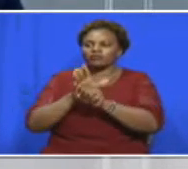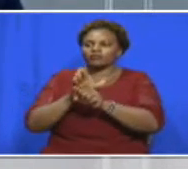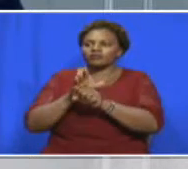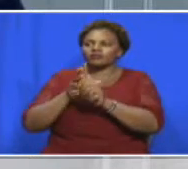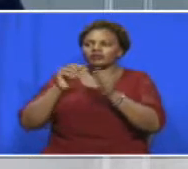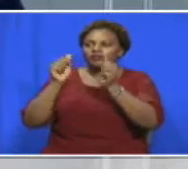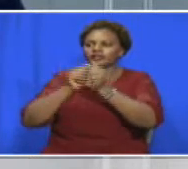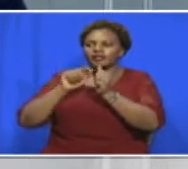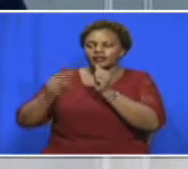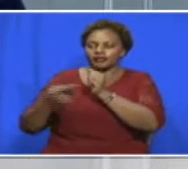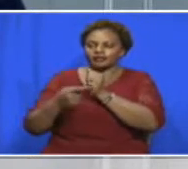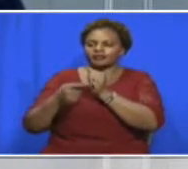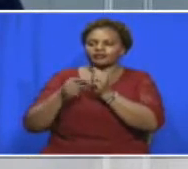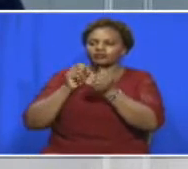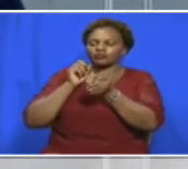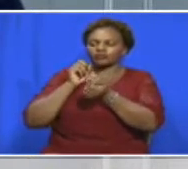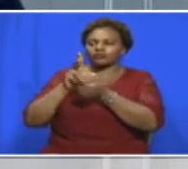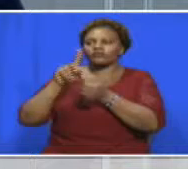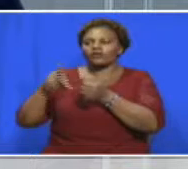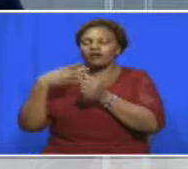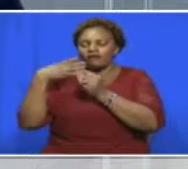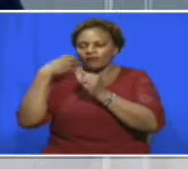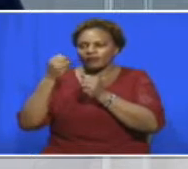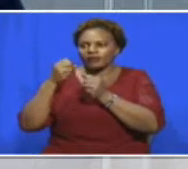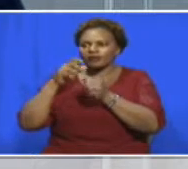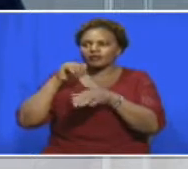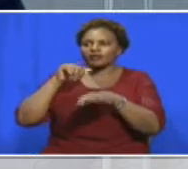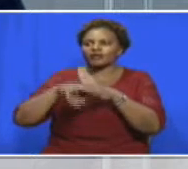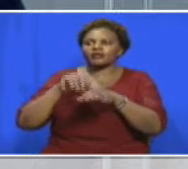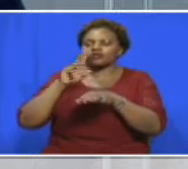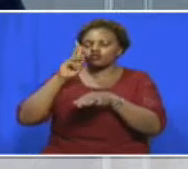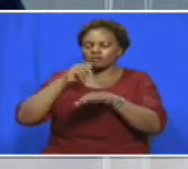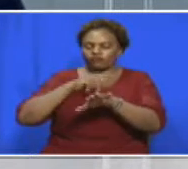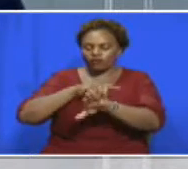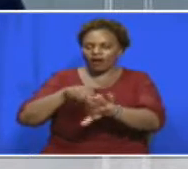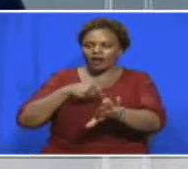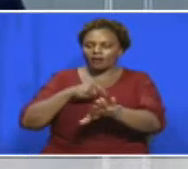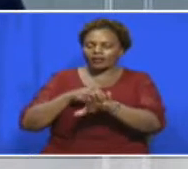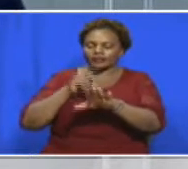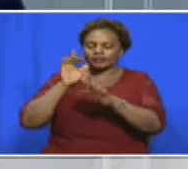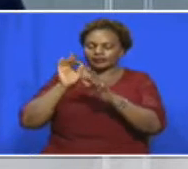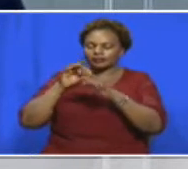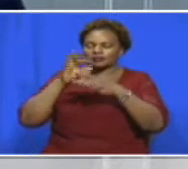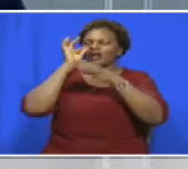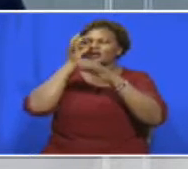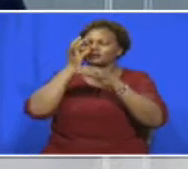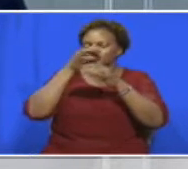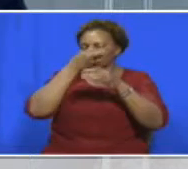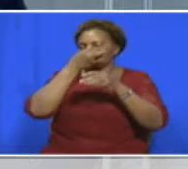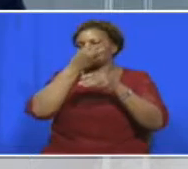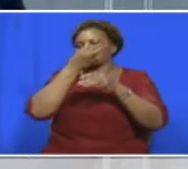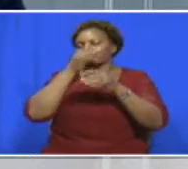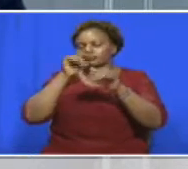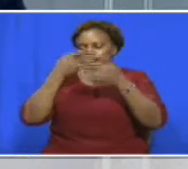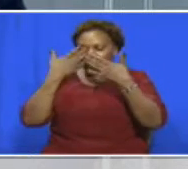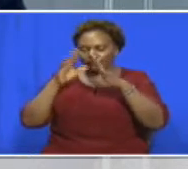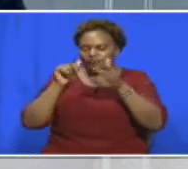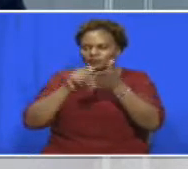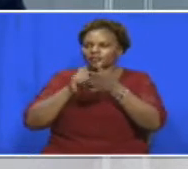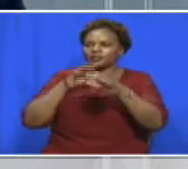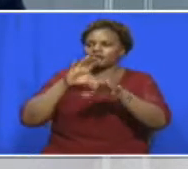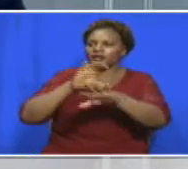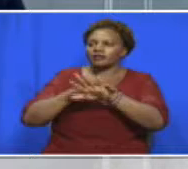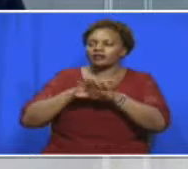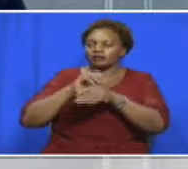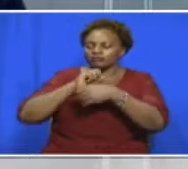watu 10,215 waliopimwa katika muda wa saa 24 zilizopita. Hadi sasa idadi jumla ya waliopatikana